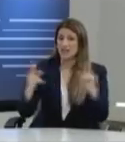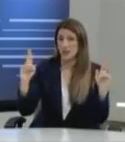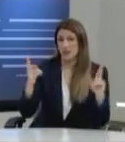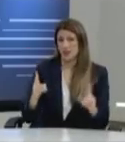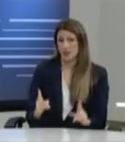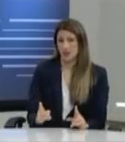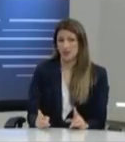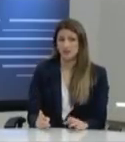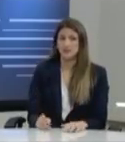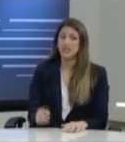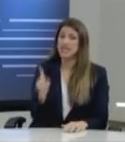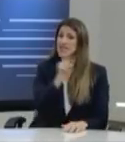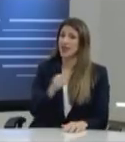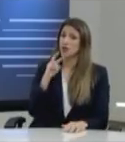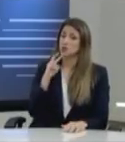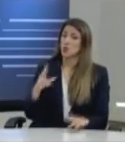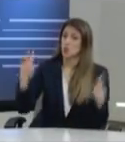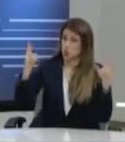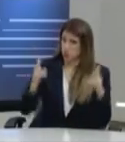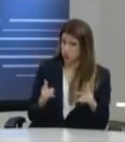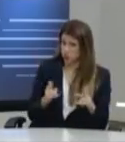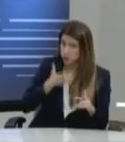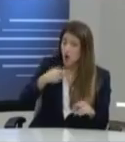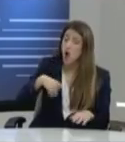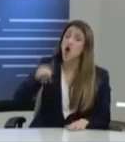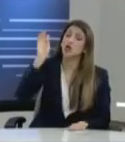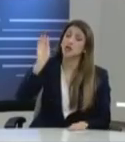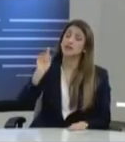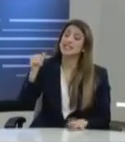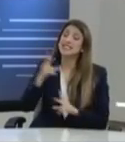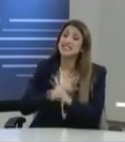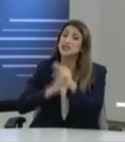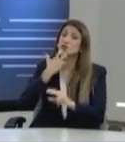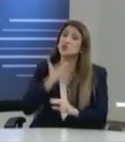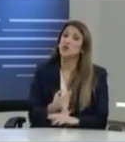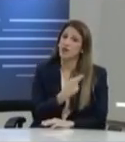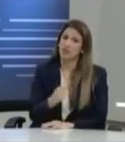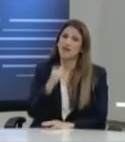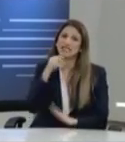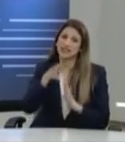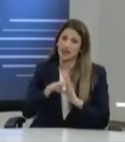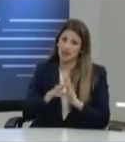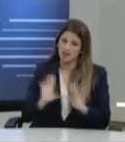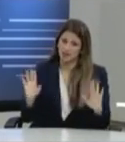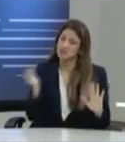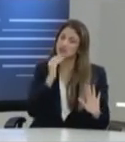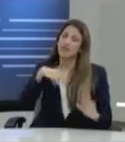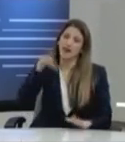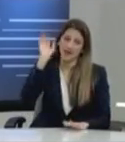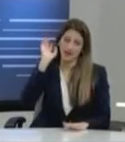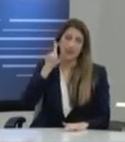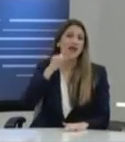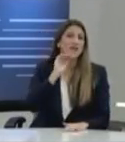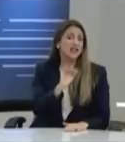Λοιπόν, σύνταγμα είναι στο κάτω-κάτω στραφής. Λοιπόν, για να σας διευκολύνω λοιπόν λίγο με το σκεπτικό σας, γιατί βλέπετε δεν τα γνωρίζετε καλά τα πράγματα. Τα